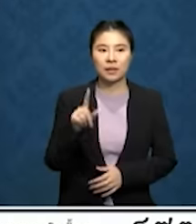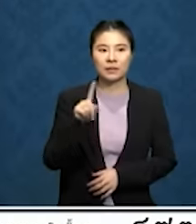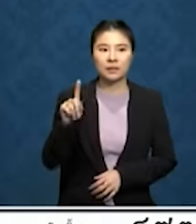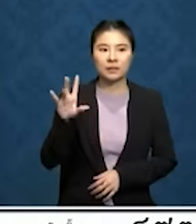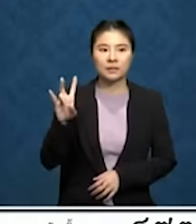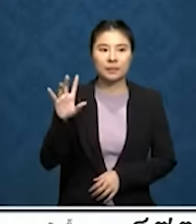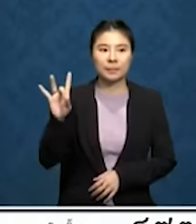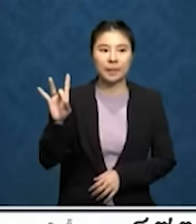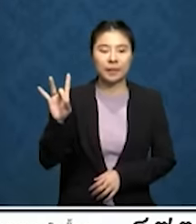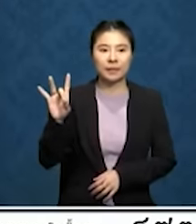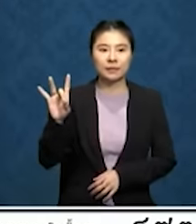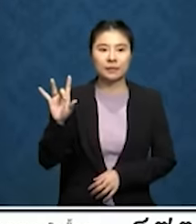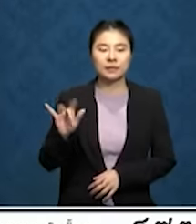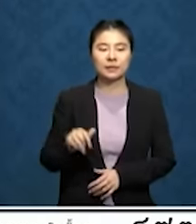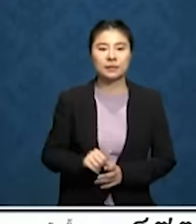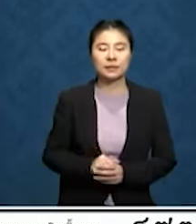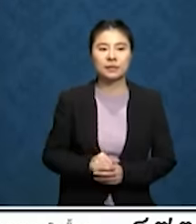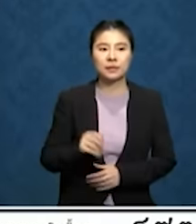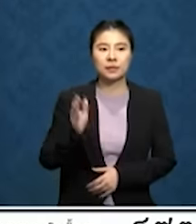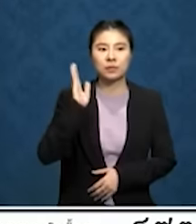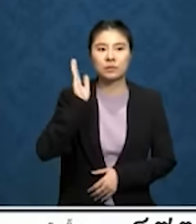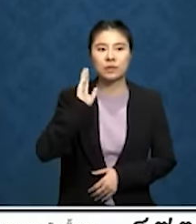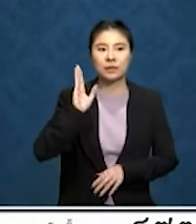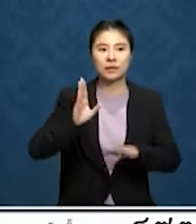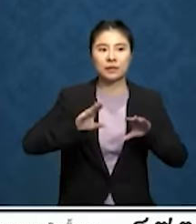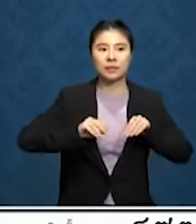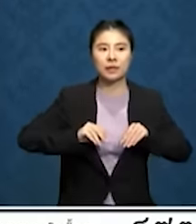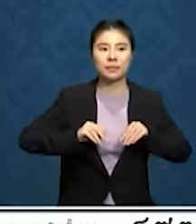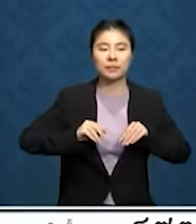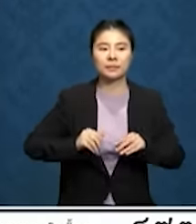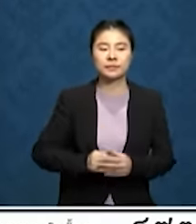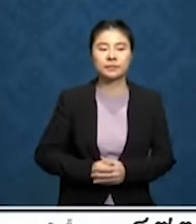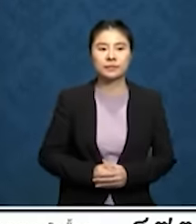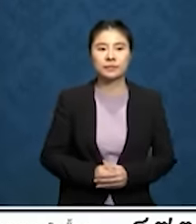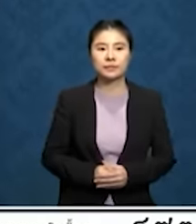178นายนพดลมาศี เห็นชอบครับ